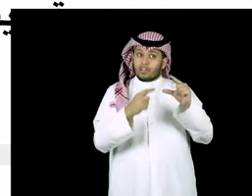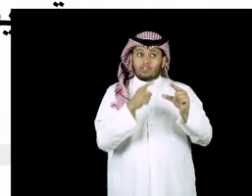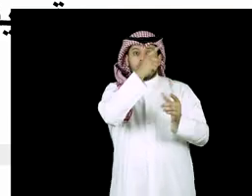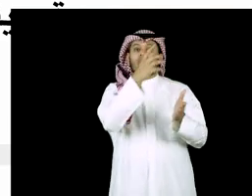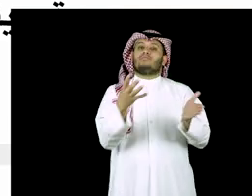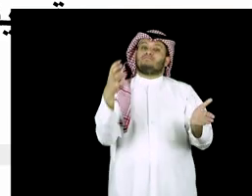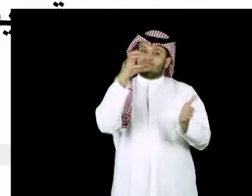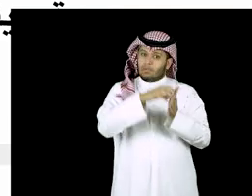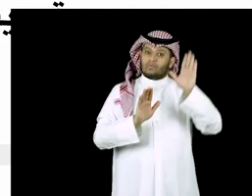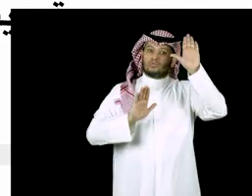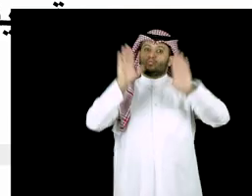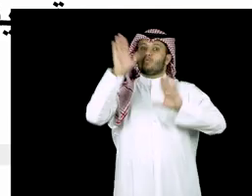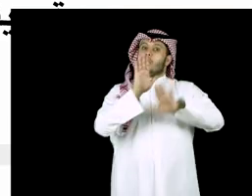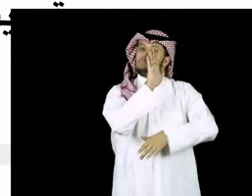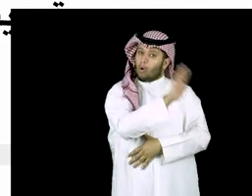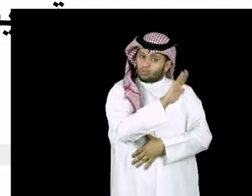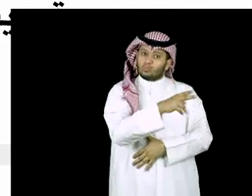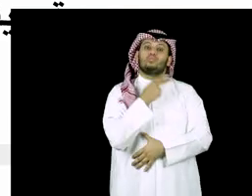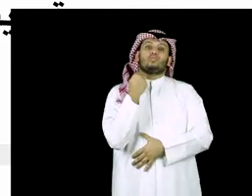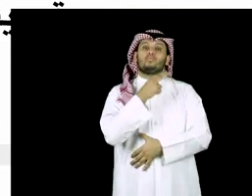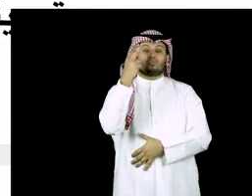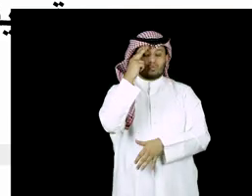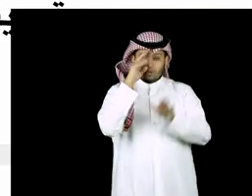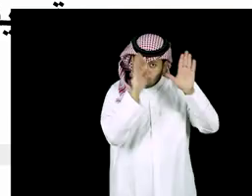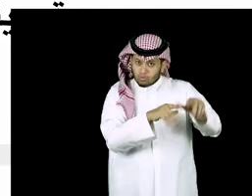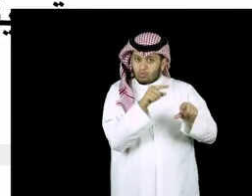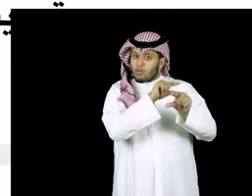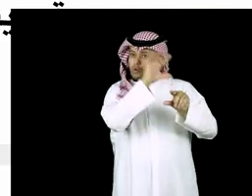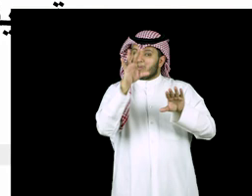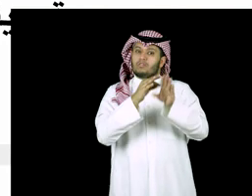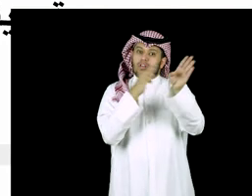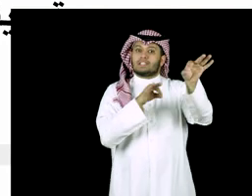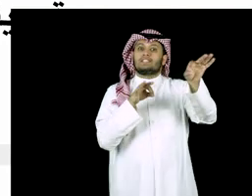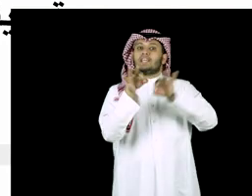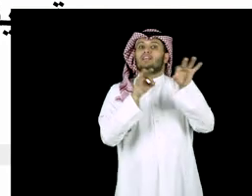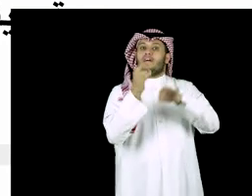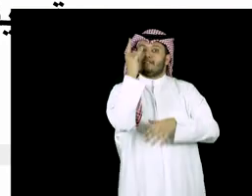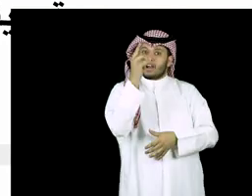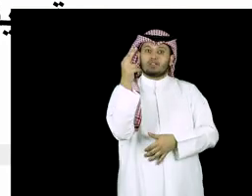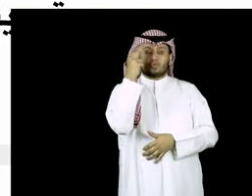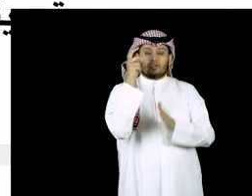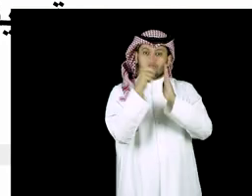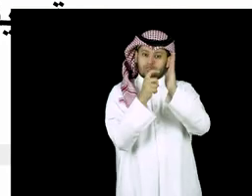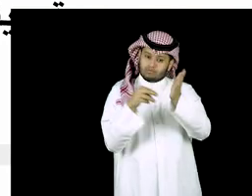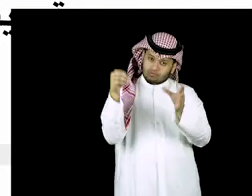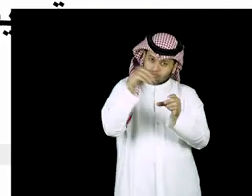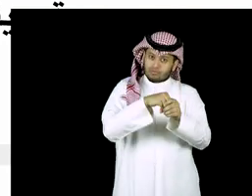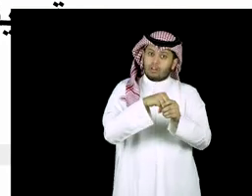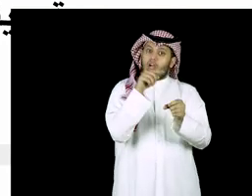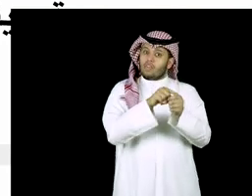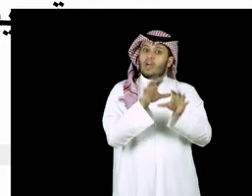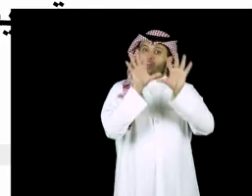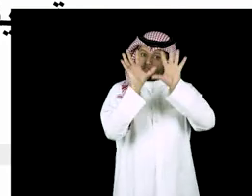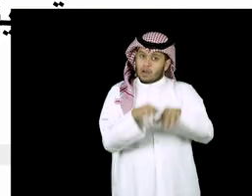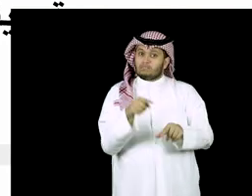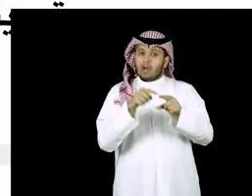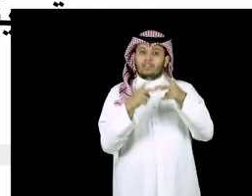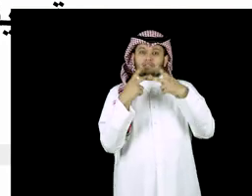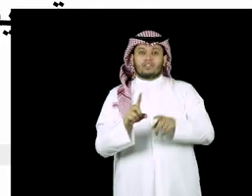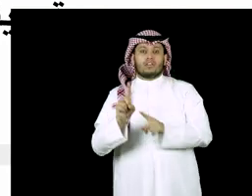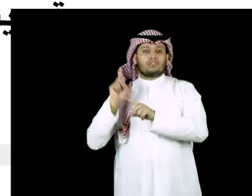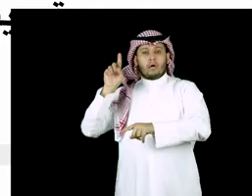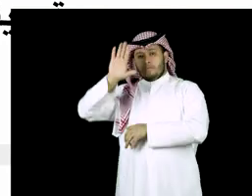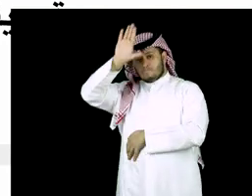هذا فالشورى مبدأ هام من مبادئ السياسة في النظام السعودي، وقد تحقق ذلك منذ عهد الملك